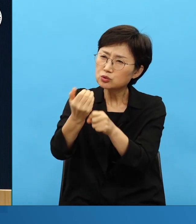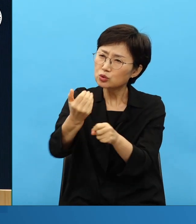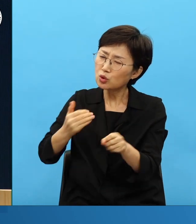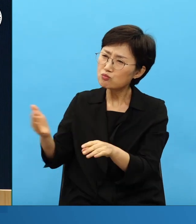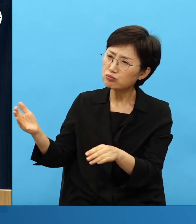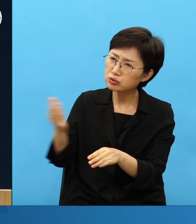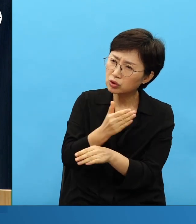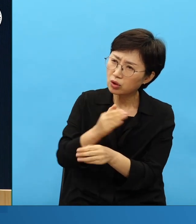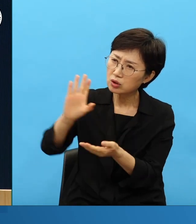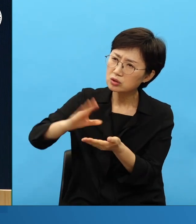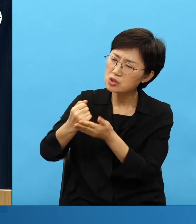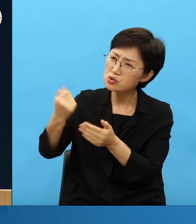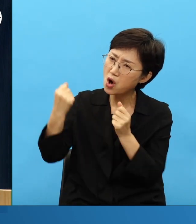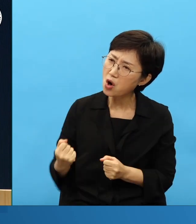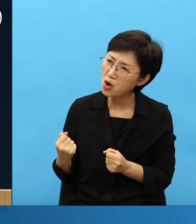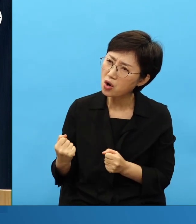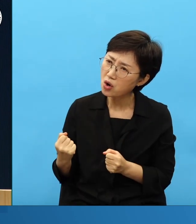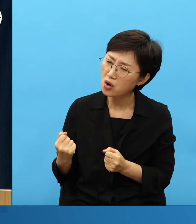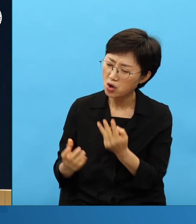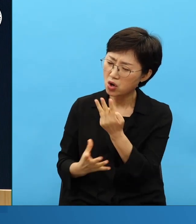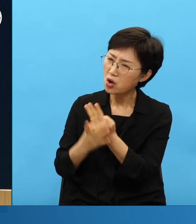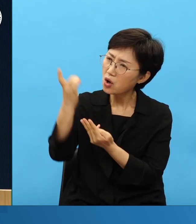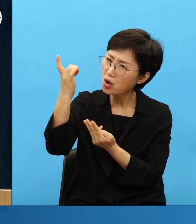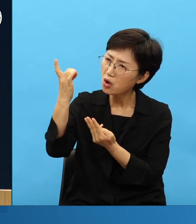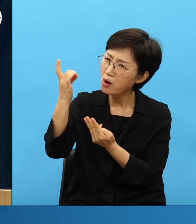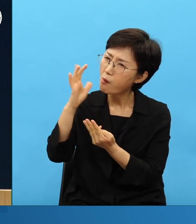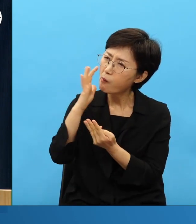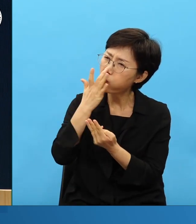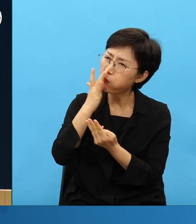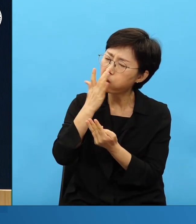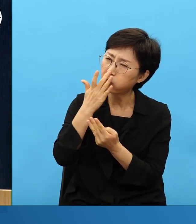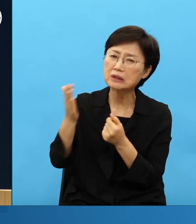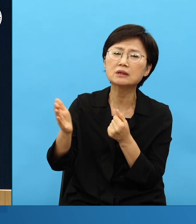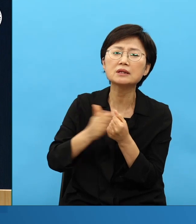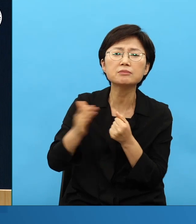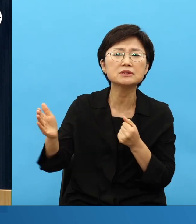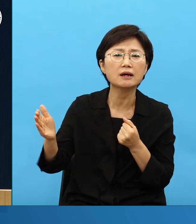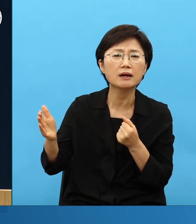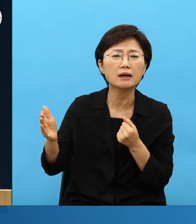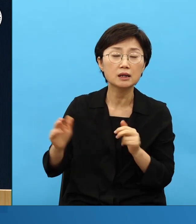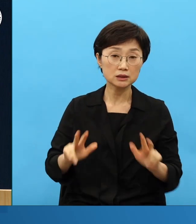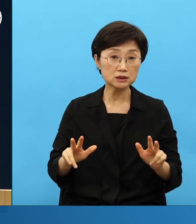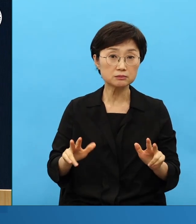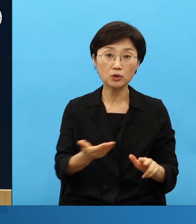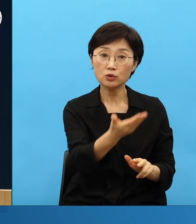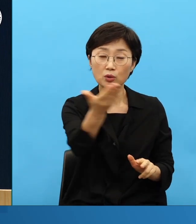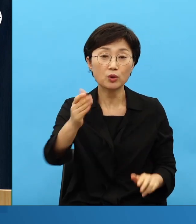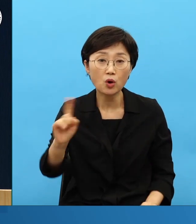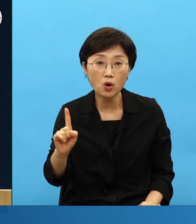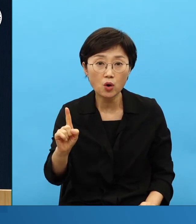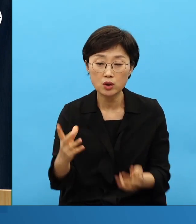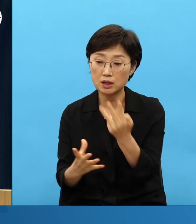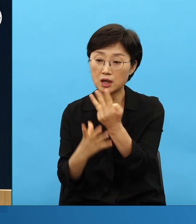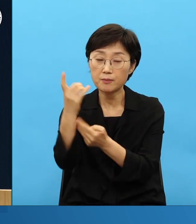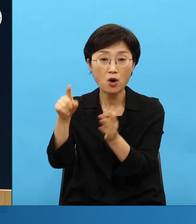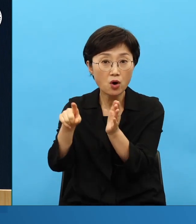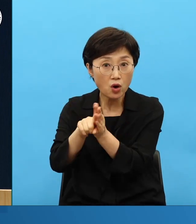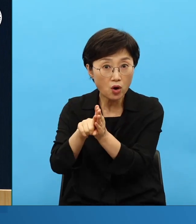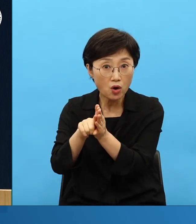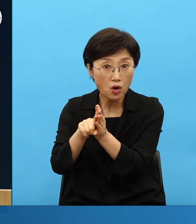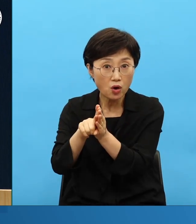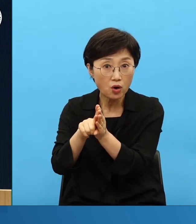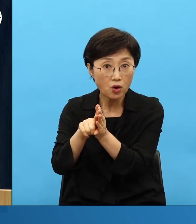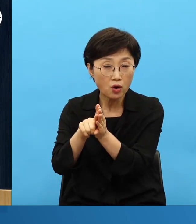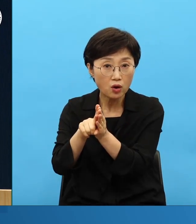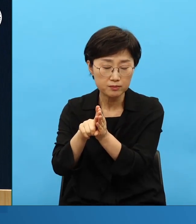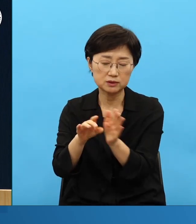Because they could not find it believable at all that he was the Christ before the time of creation. And even today, that is refusing the Trinity of God. 모든